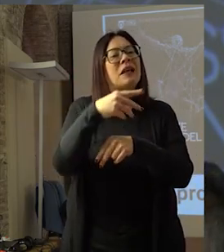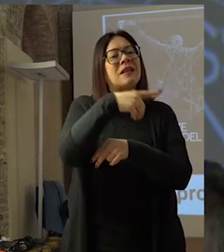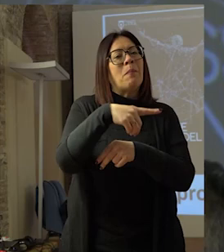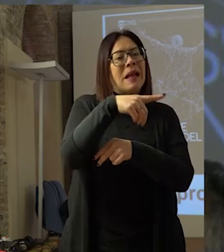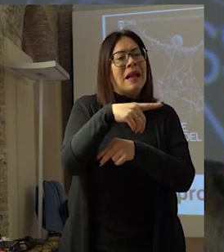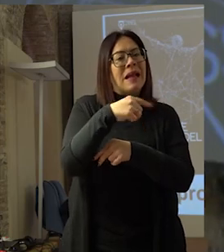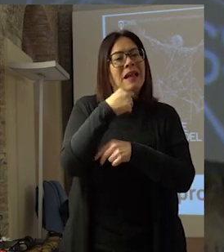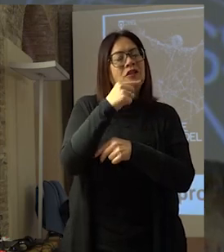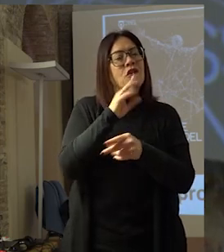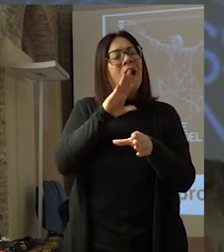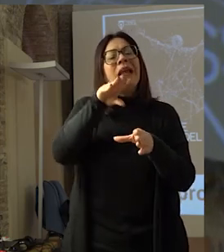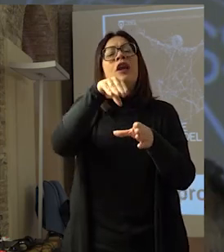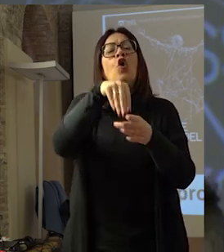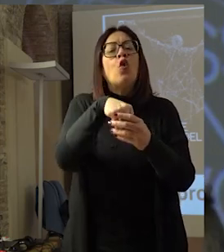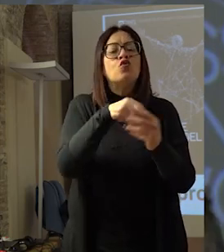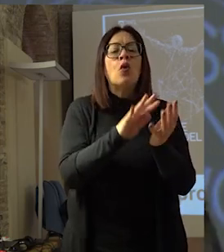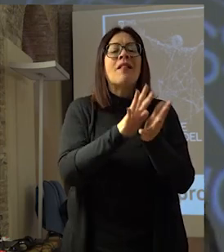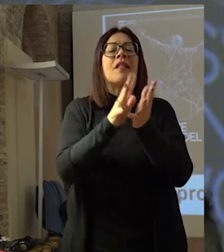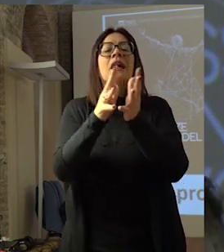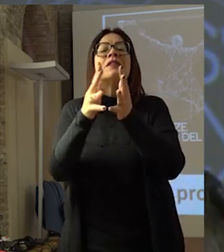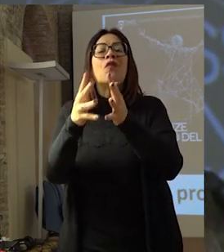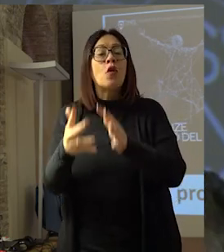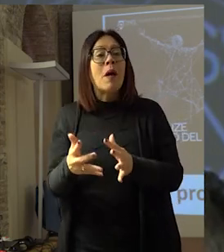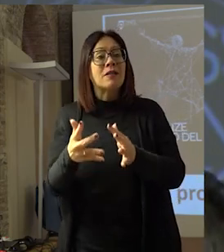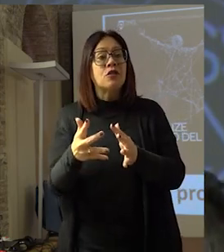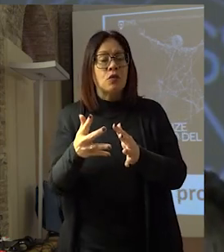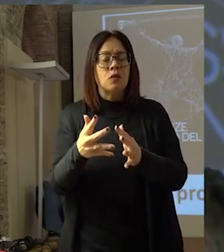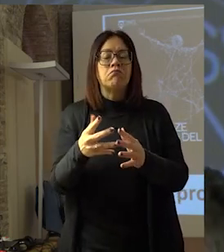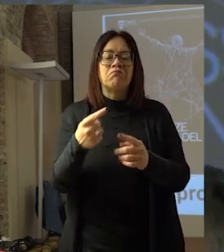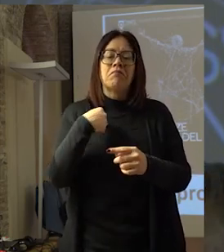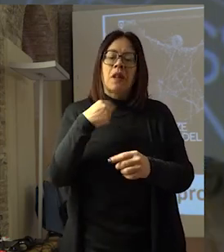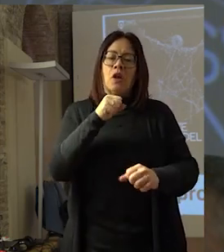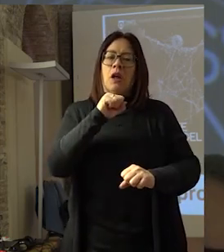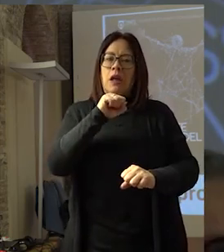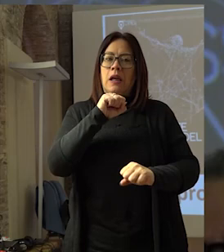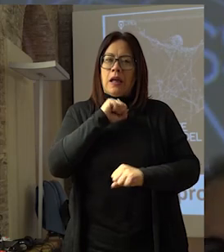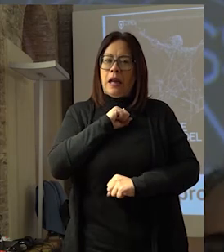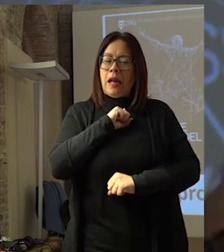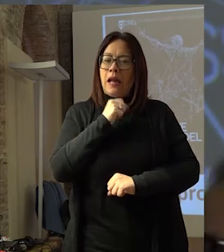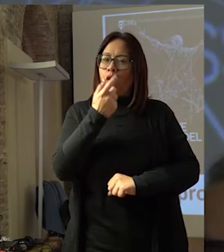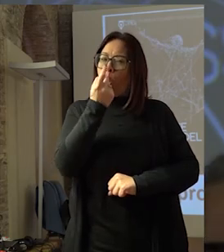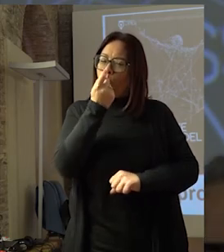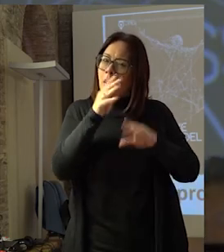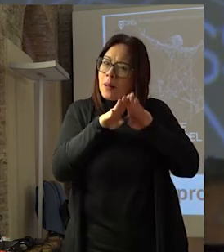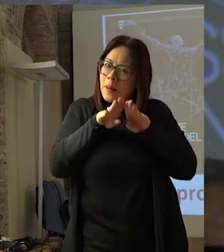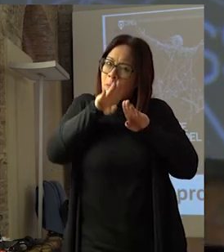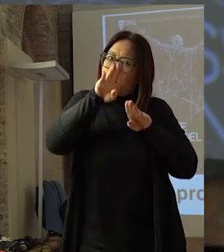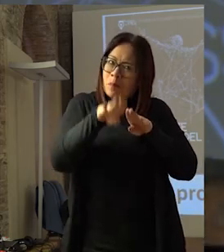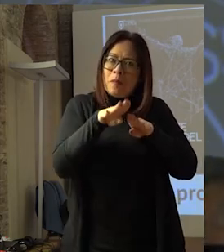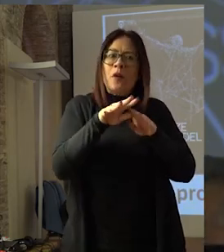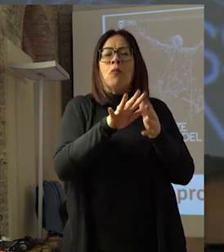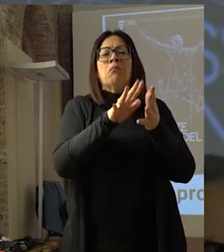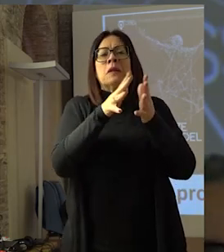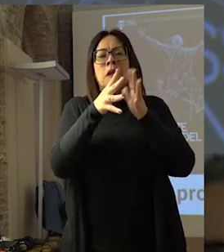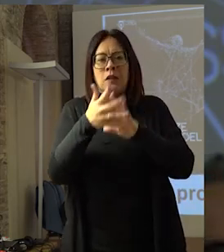di inclusione, di trasformazione, io credo che un piccolo passo verso la trasformazione c'è stato in